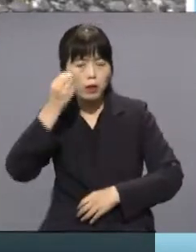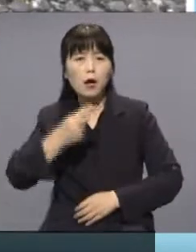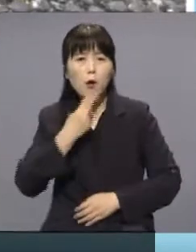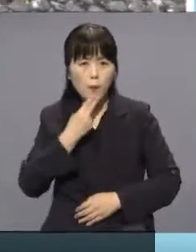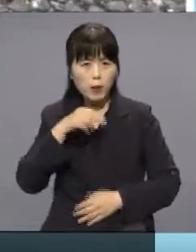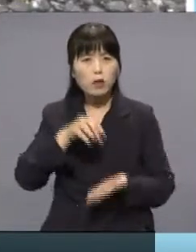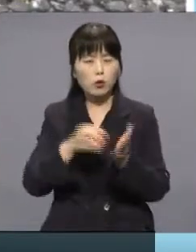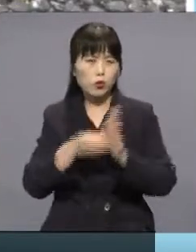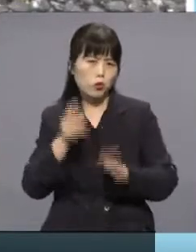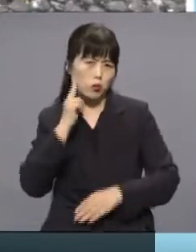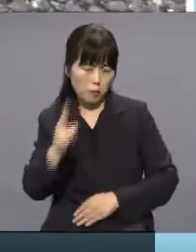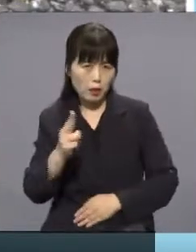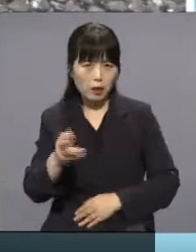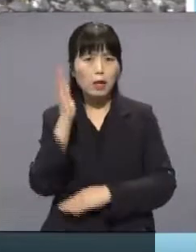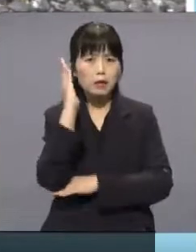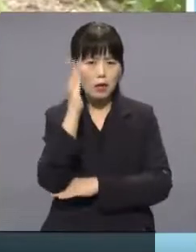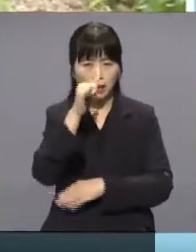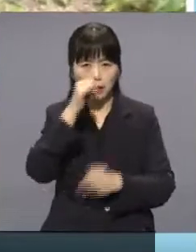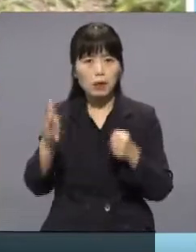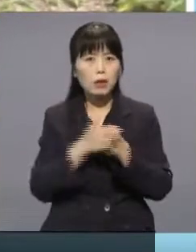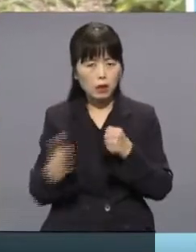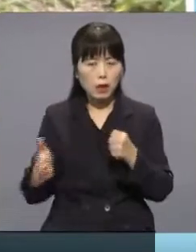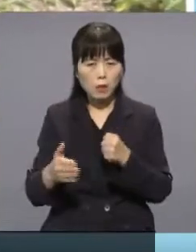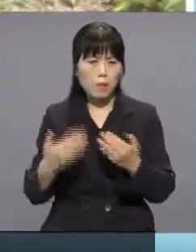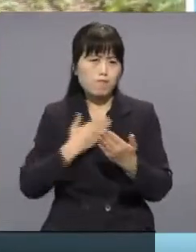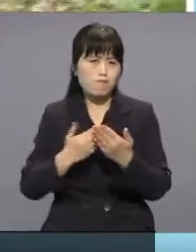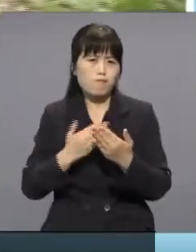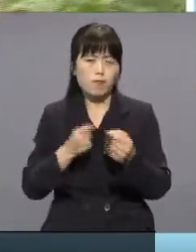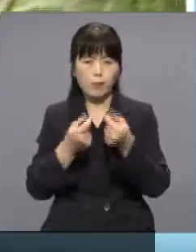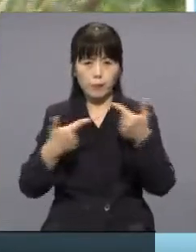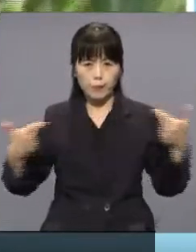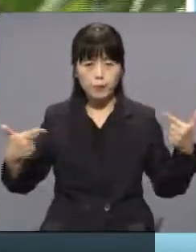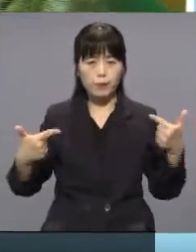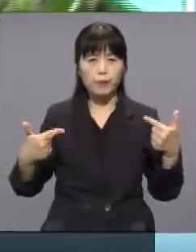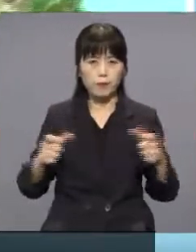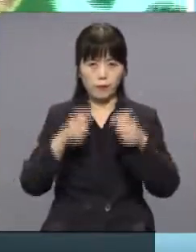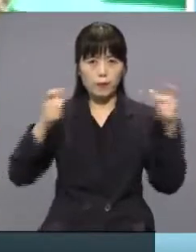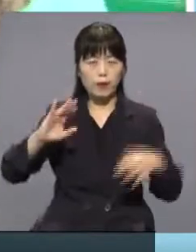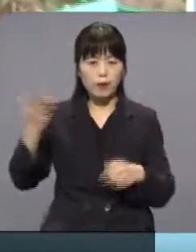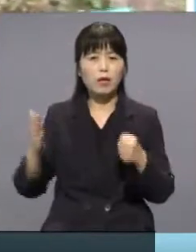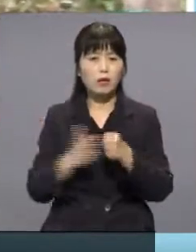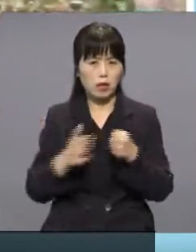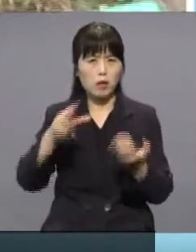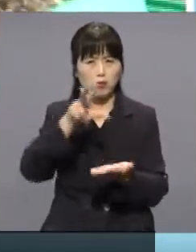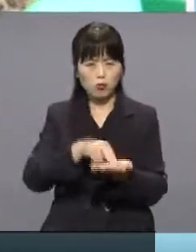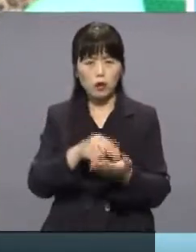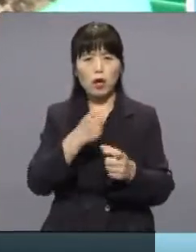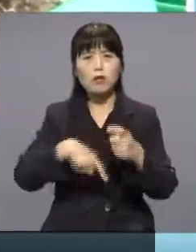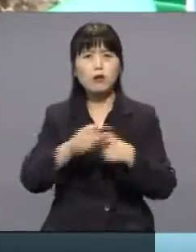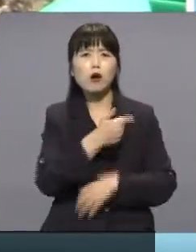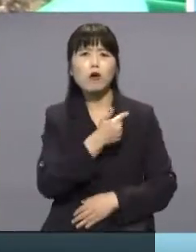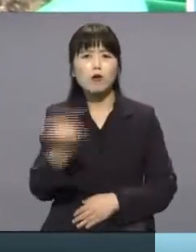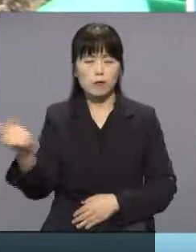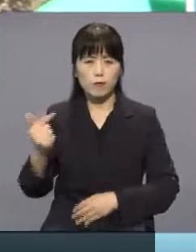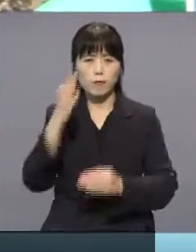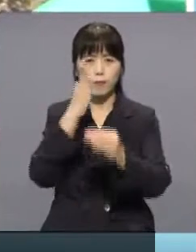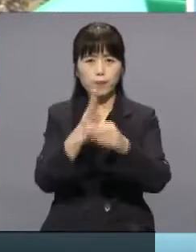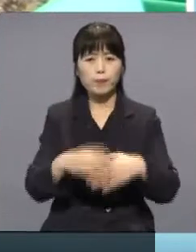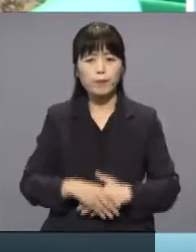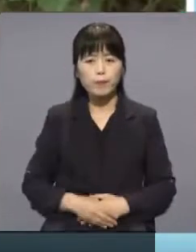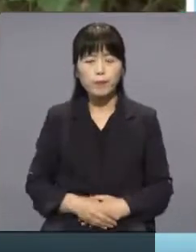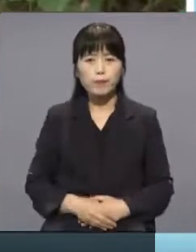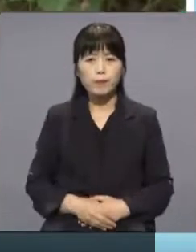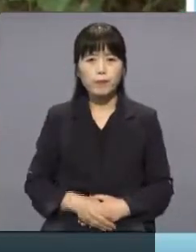않다고 할 정도로 심각하다는 의견을 밝히면서 불안감이 증폭 확대가 되면서 사태가 걷잡을 수 없이 커지고 커져가고 있는데요